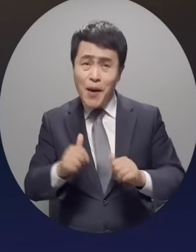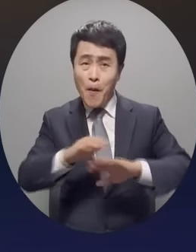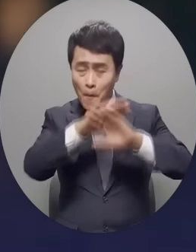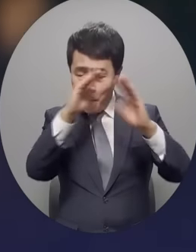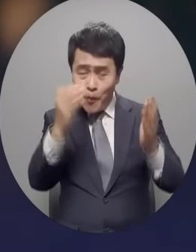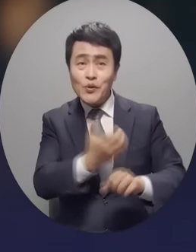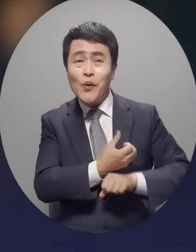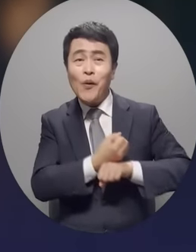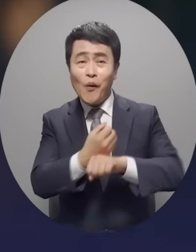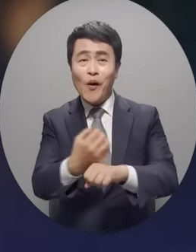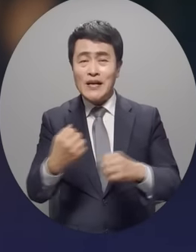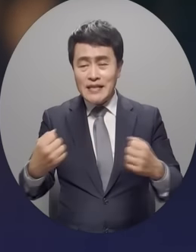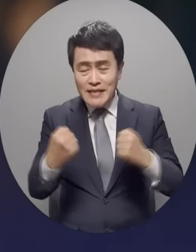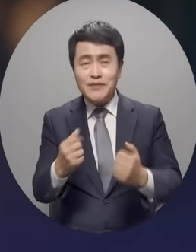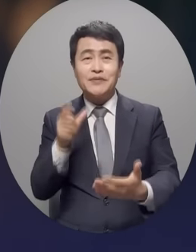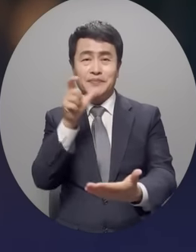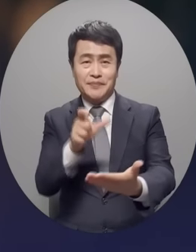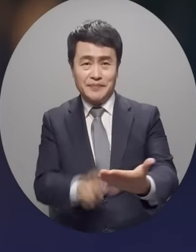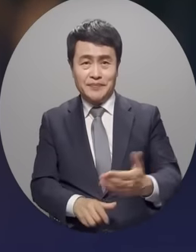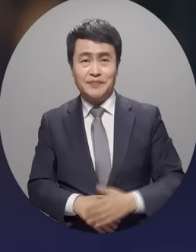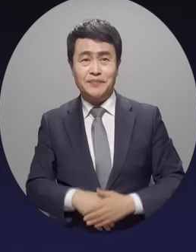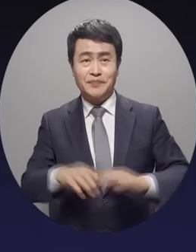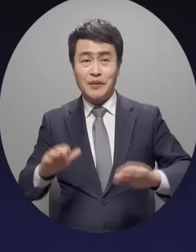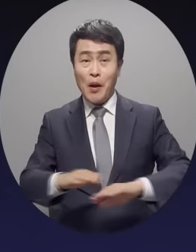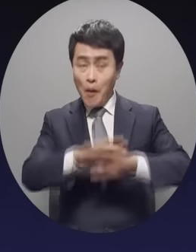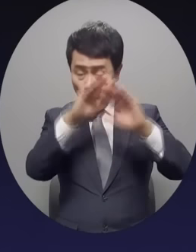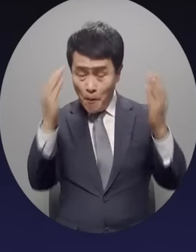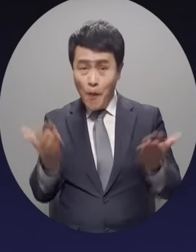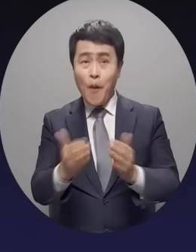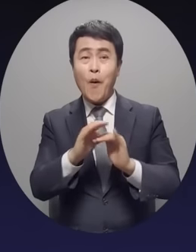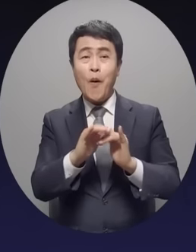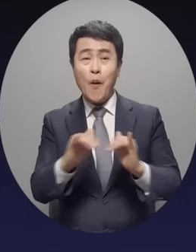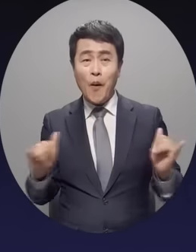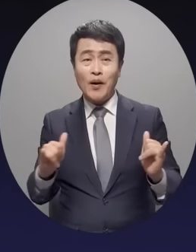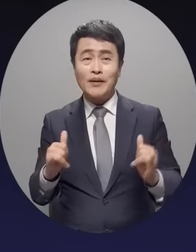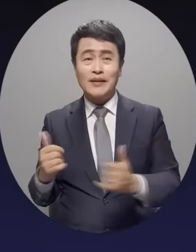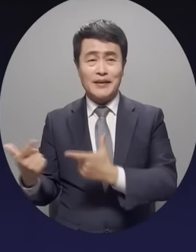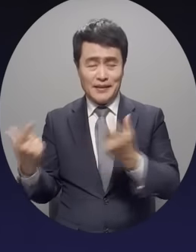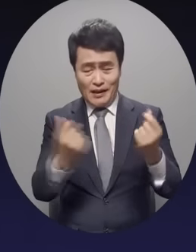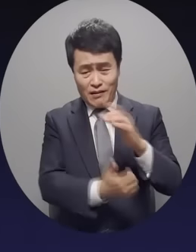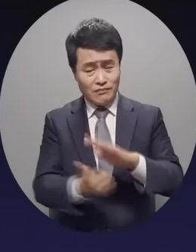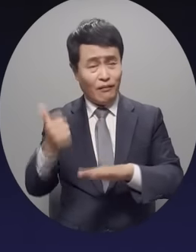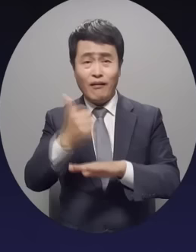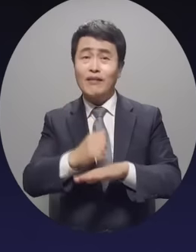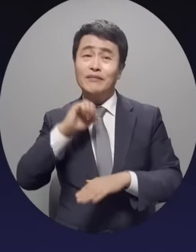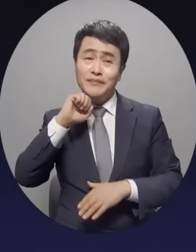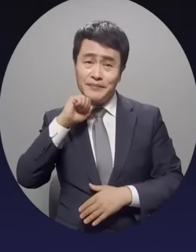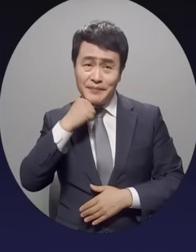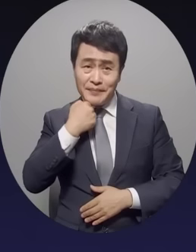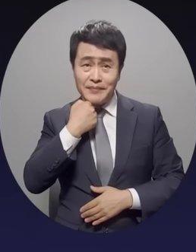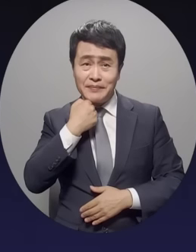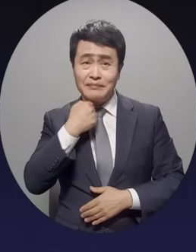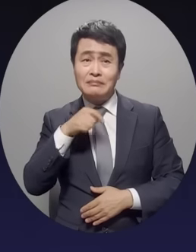전하는 응원을 담았습니다. 모든 사람이 다 성공할 수는 없잖아요. 네. 그래도